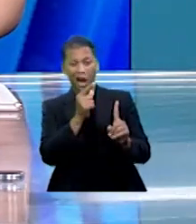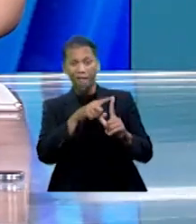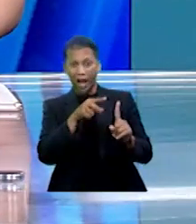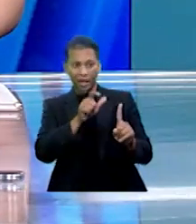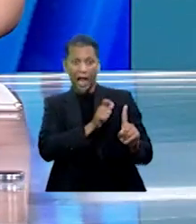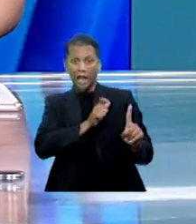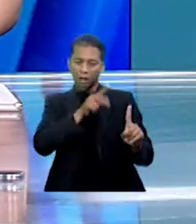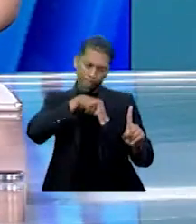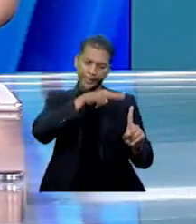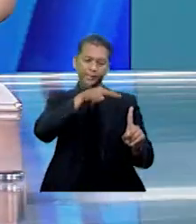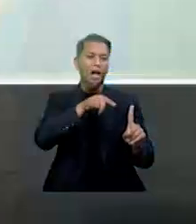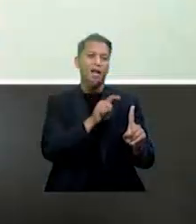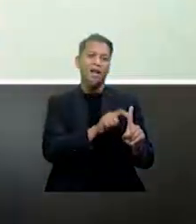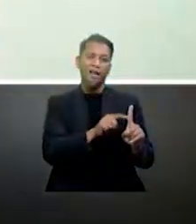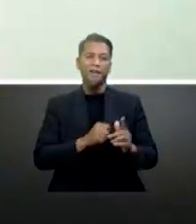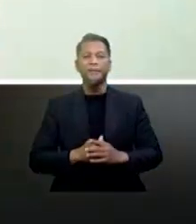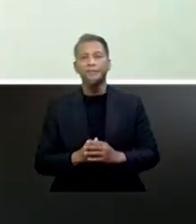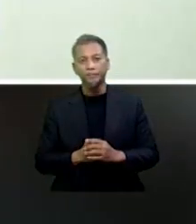Rafael.